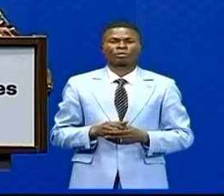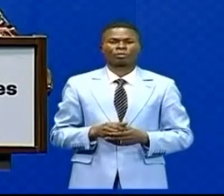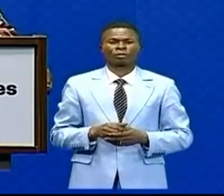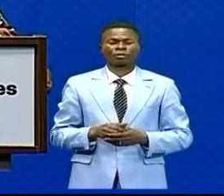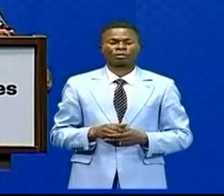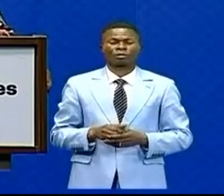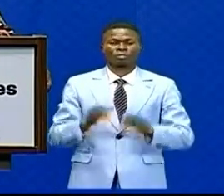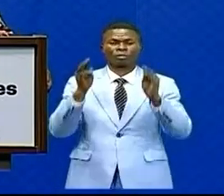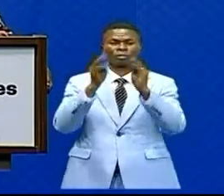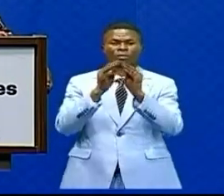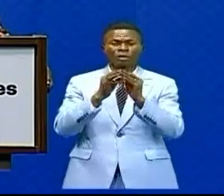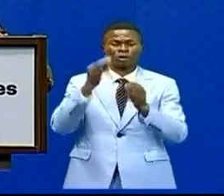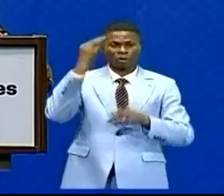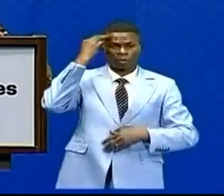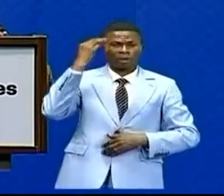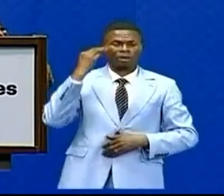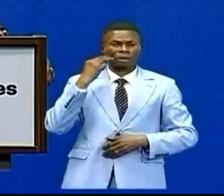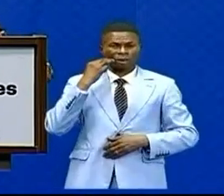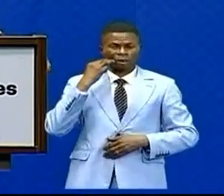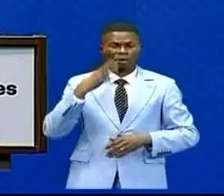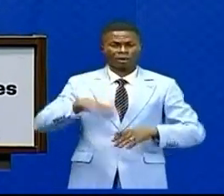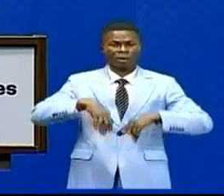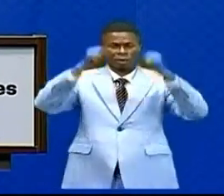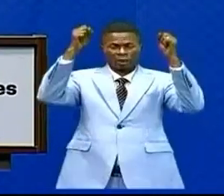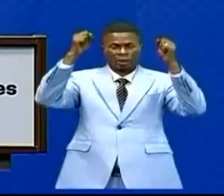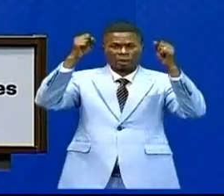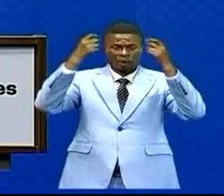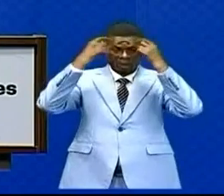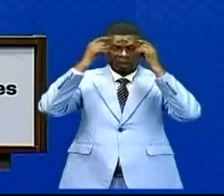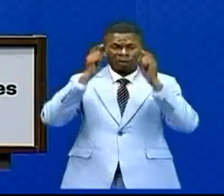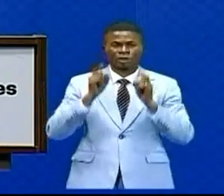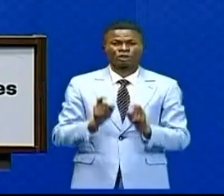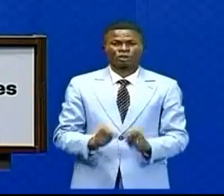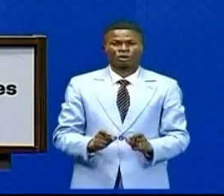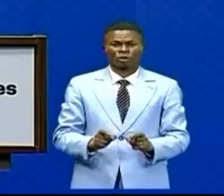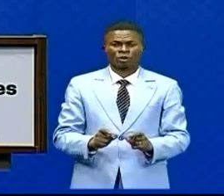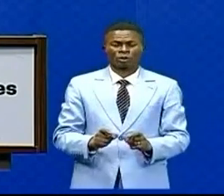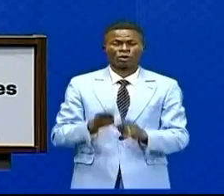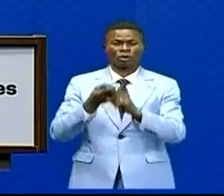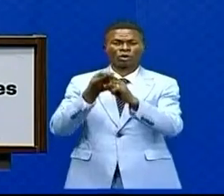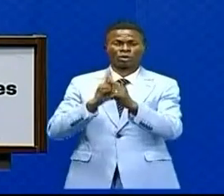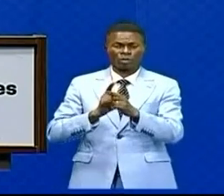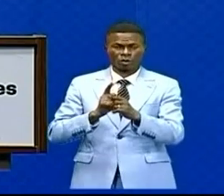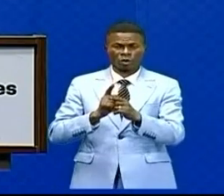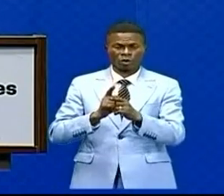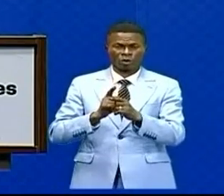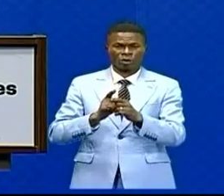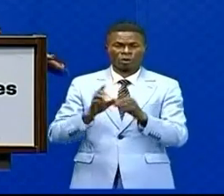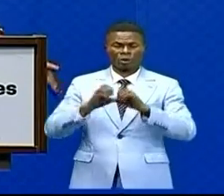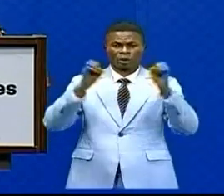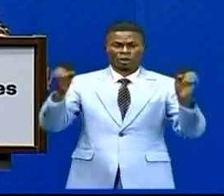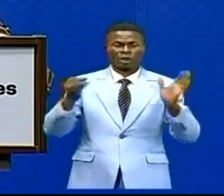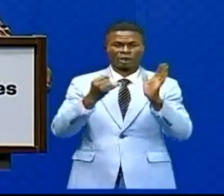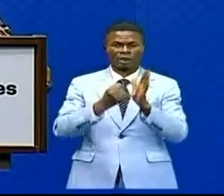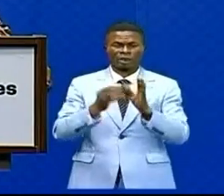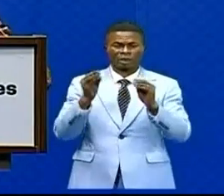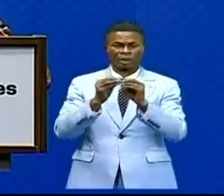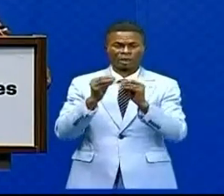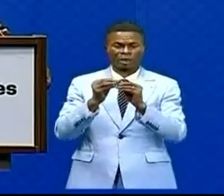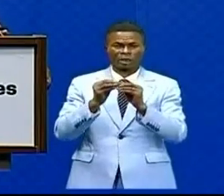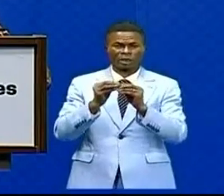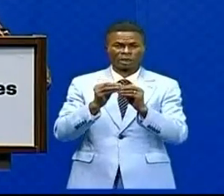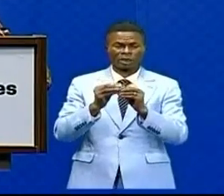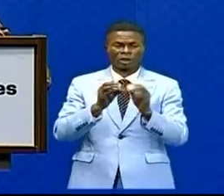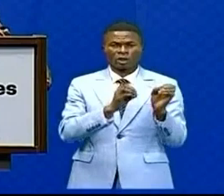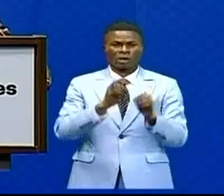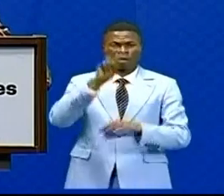Le Conseil des ministres a adopté le relevé des décisions prises lors de sa 56e réunion